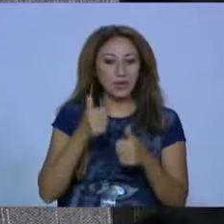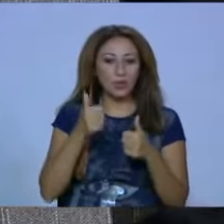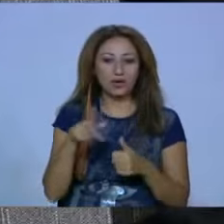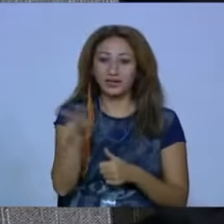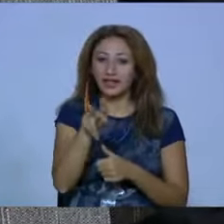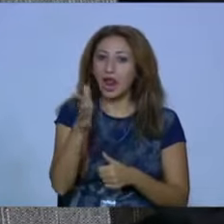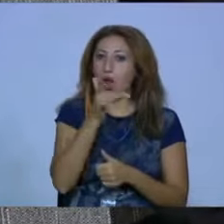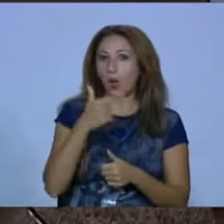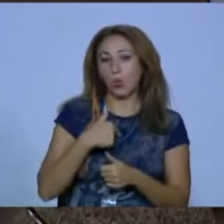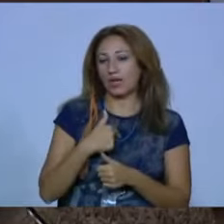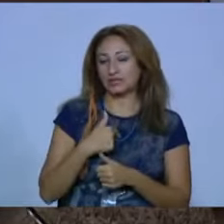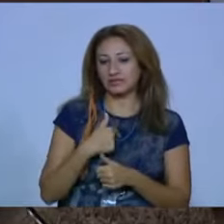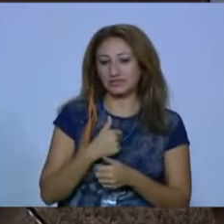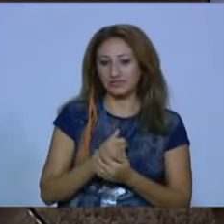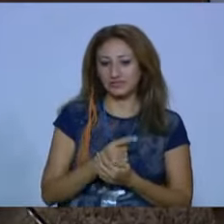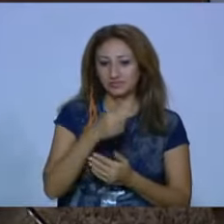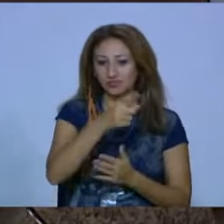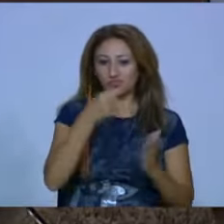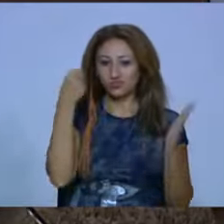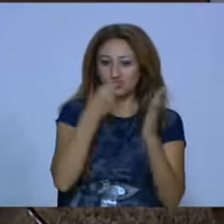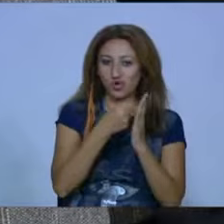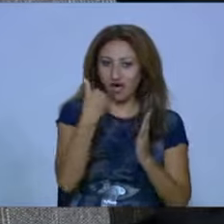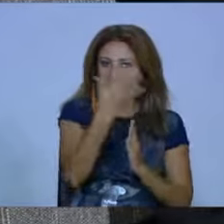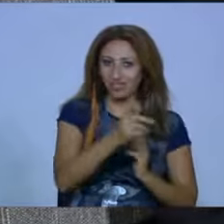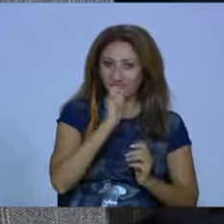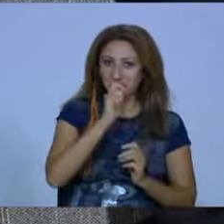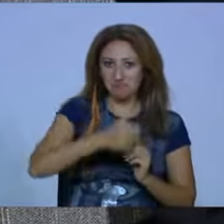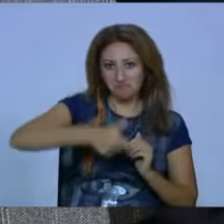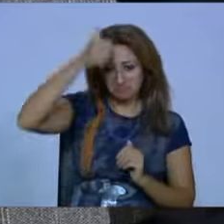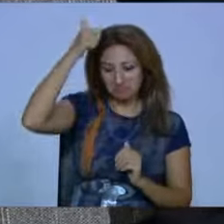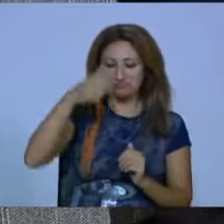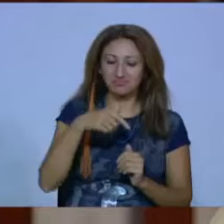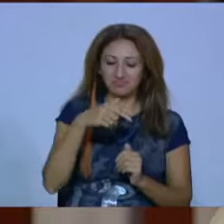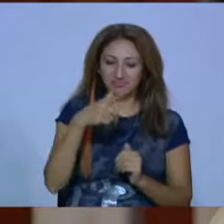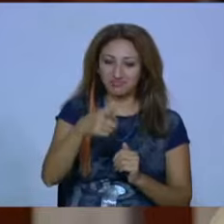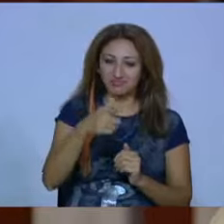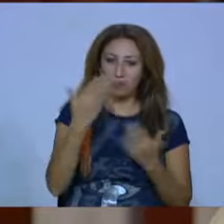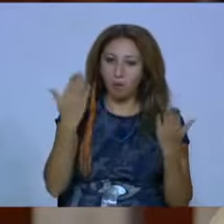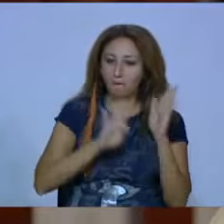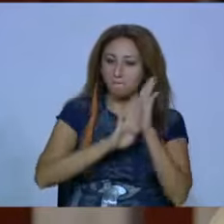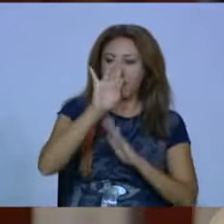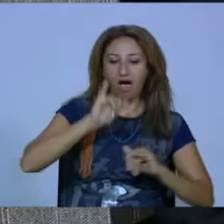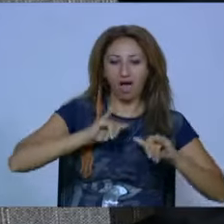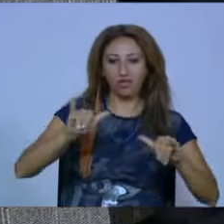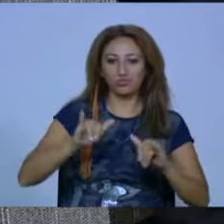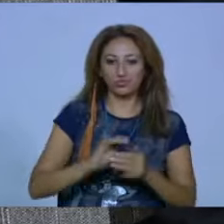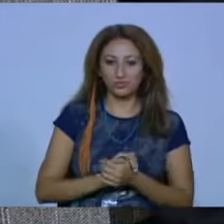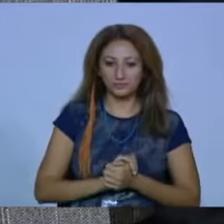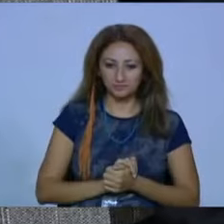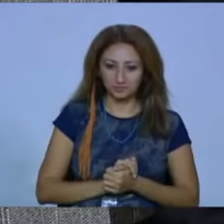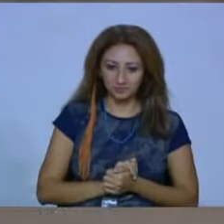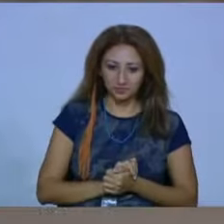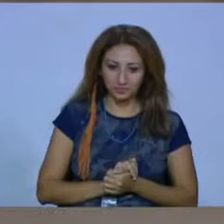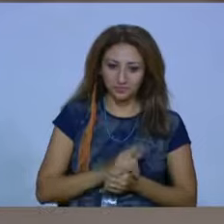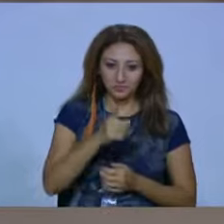اخواتي انتوا الاثنين. مبروك على الجائزه، افضل مقدم. الله يخليك، ربنا يخليك، مزيد من النجاح ان شاء الله. الله يبارك فيك، وانت ابن